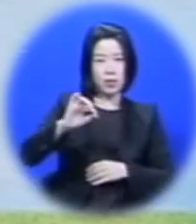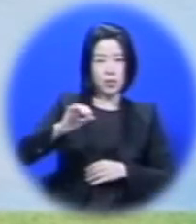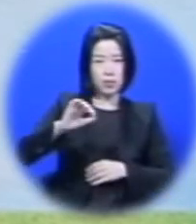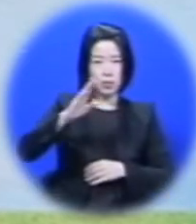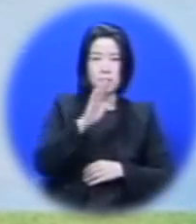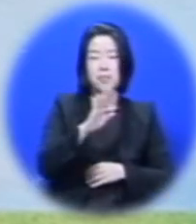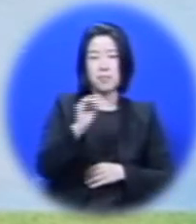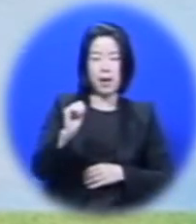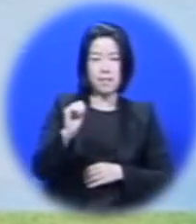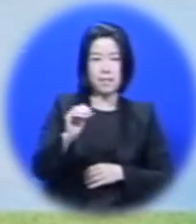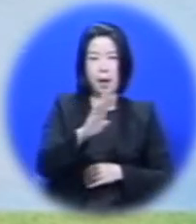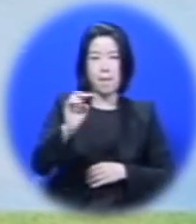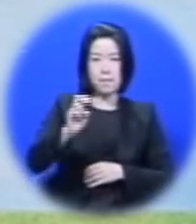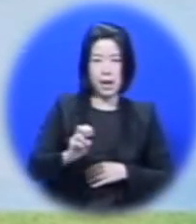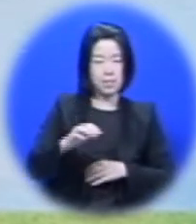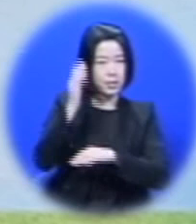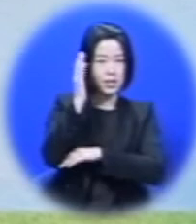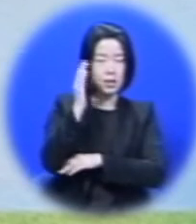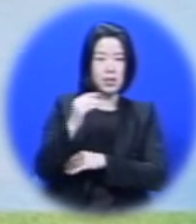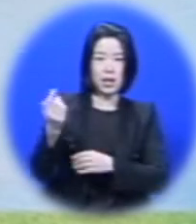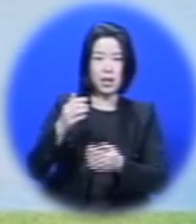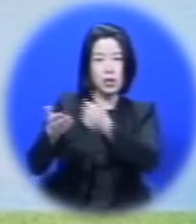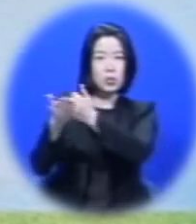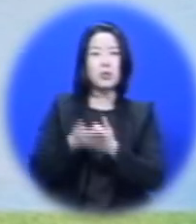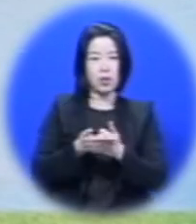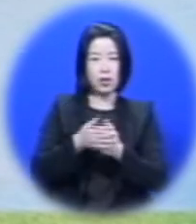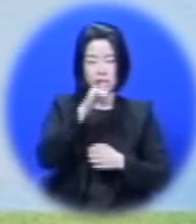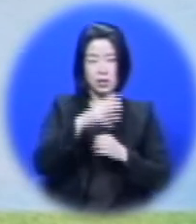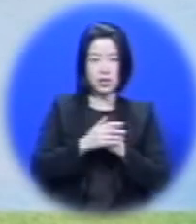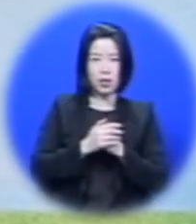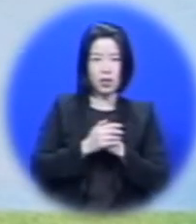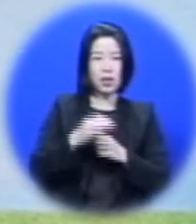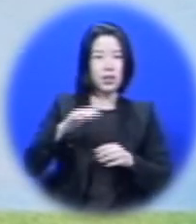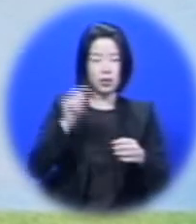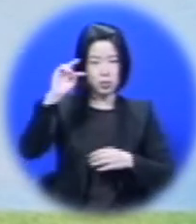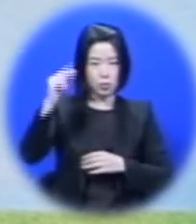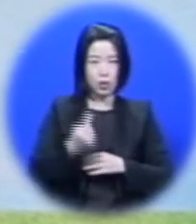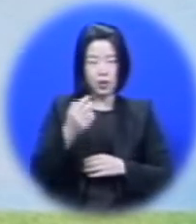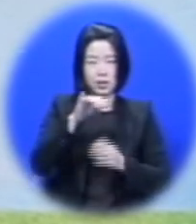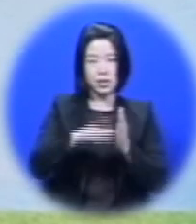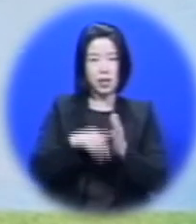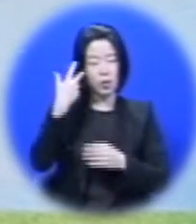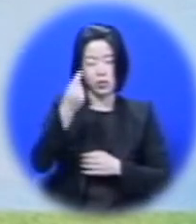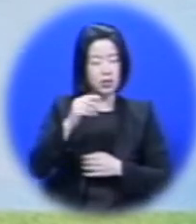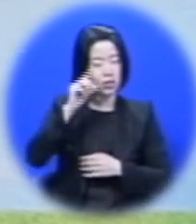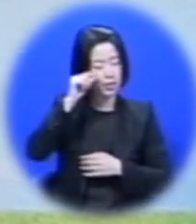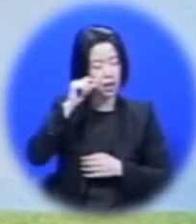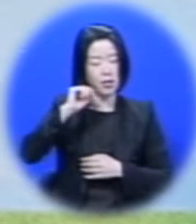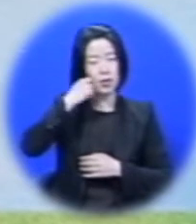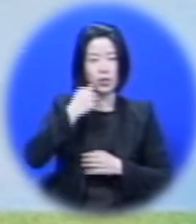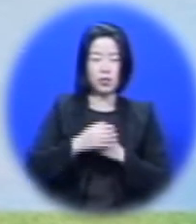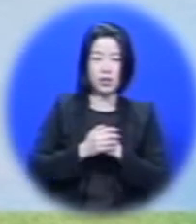오시기로 그렇게 부탁을 드리고 오면서 호텔에서 잠을 못 자겠더라. 하나님의 사람을